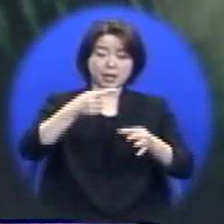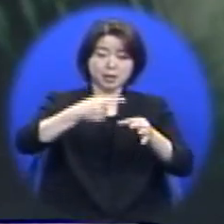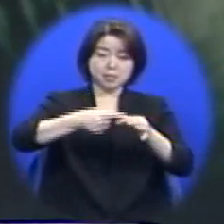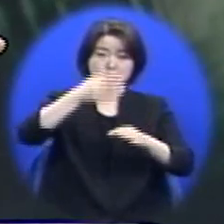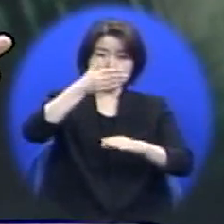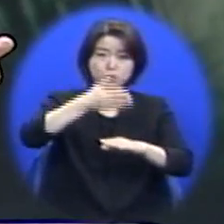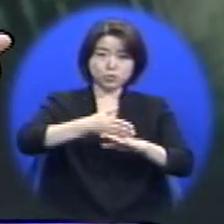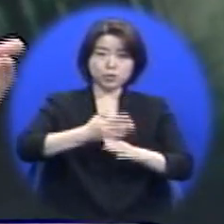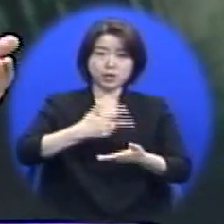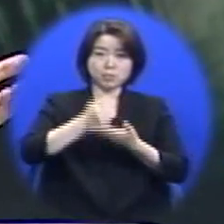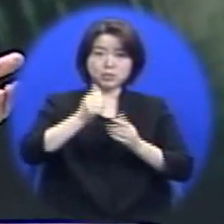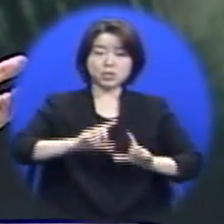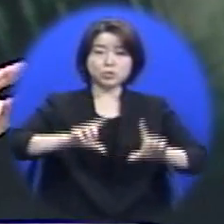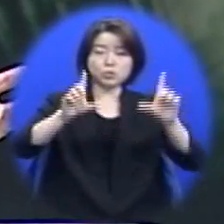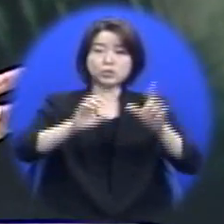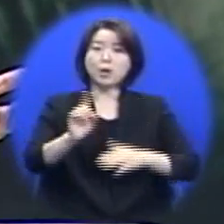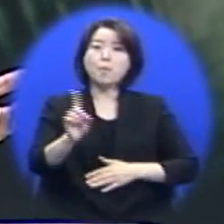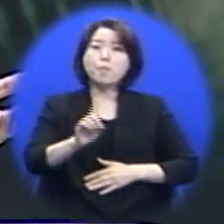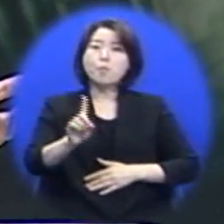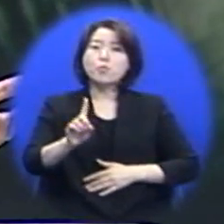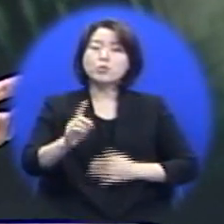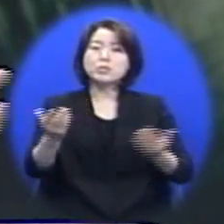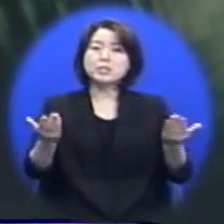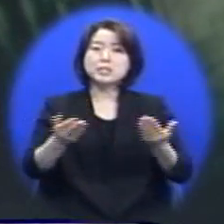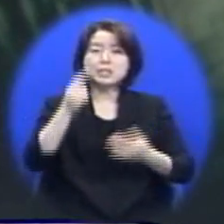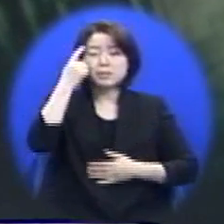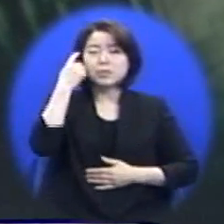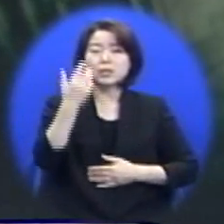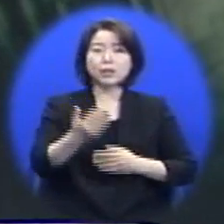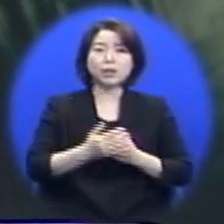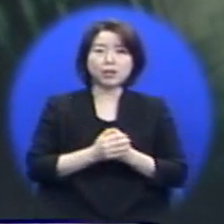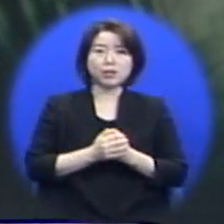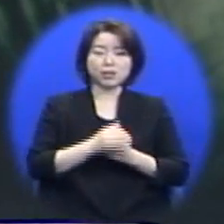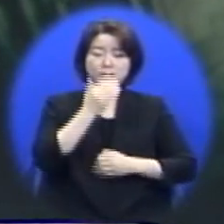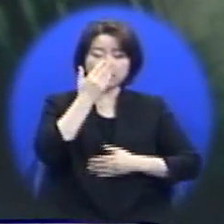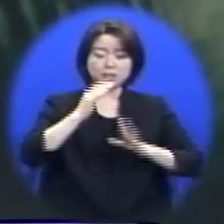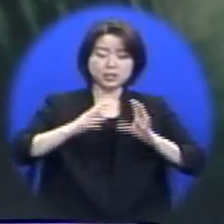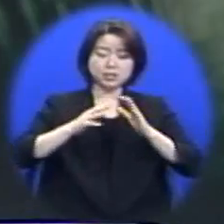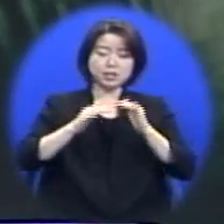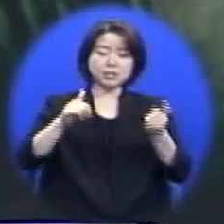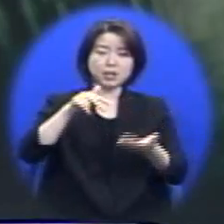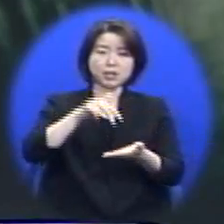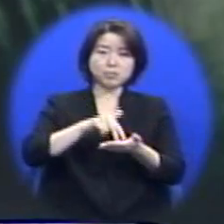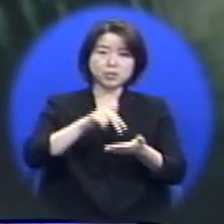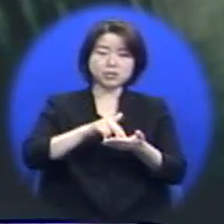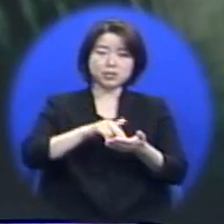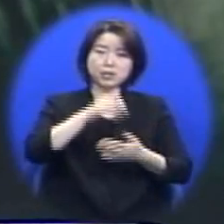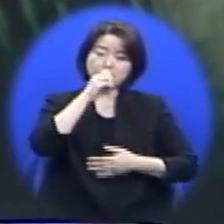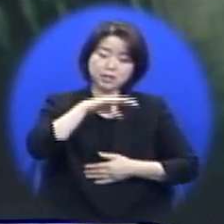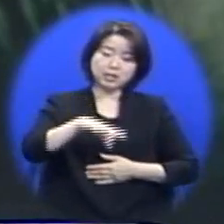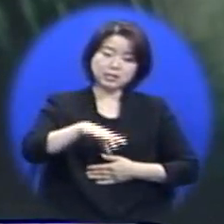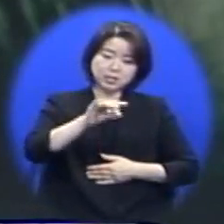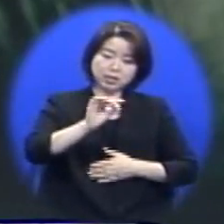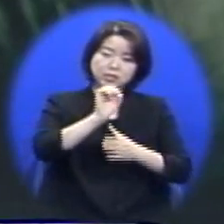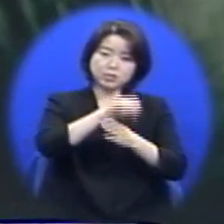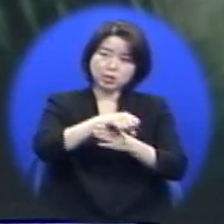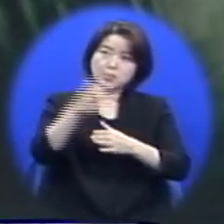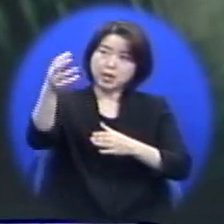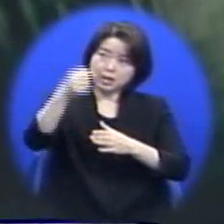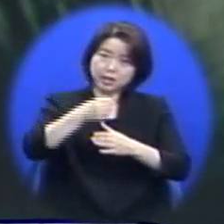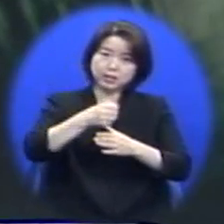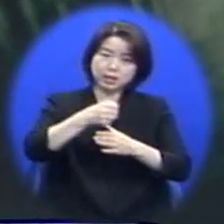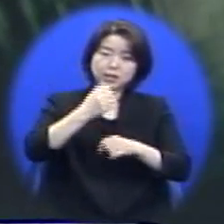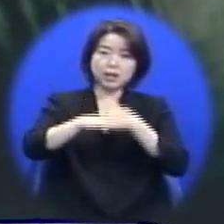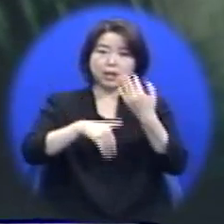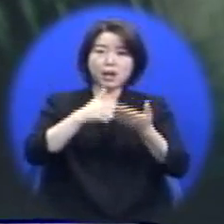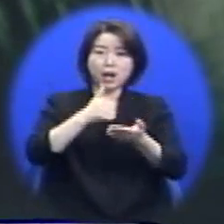맥주감사주는 주일은 뭐 하는 주일이죠? 이스라엘 백성들에게 있어서는 그저 첫 열매 따다가 하나님 앞에